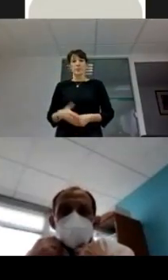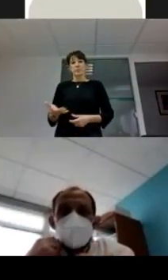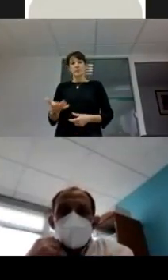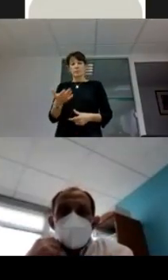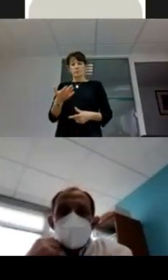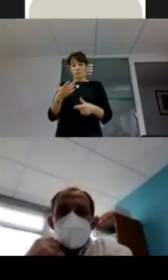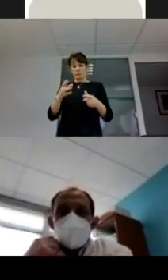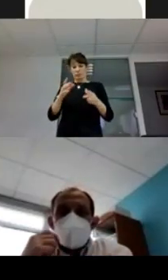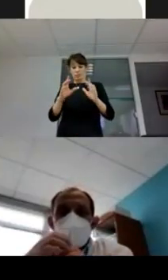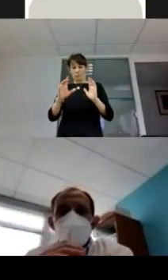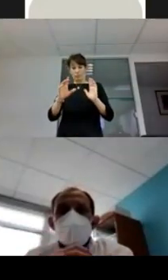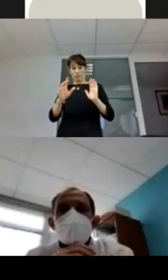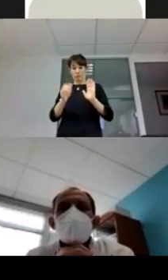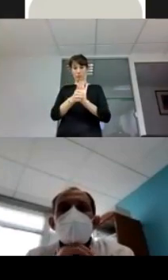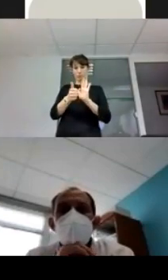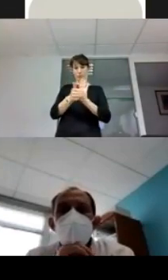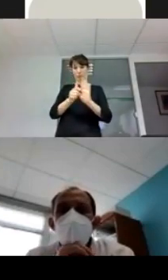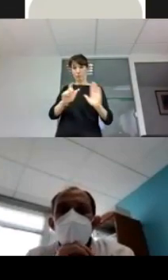du dépistage.